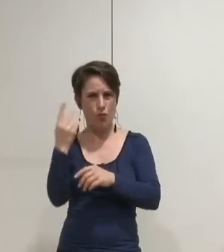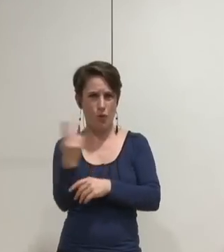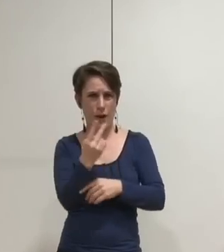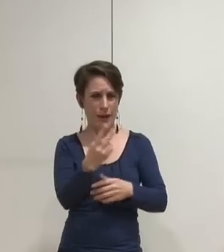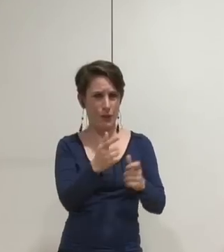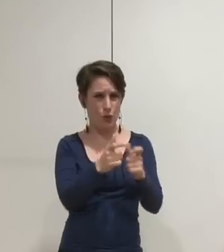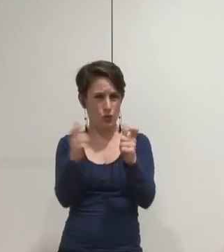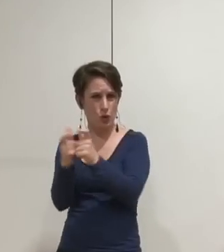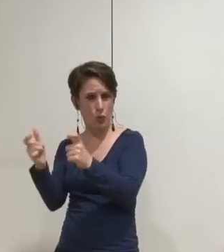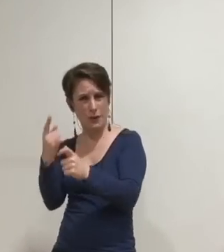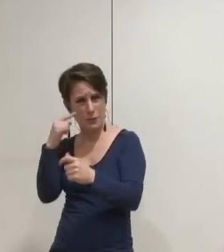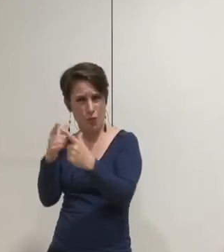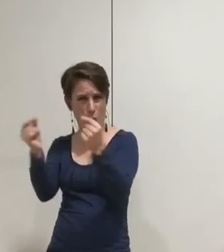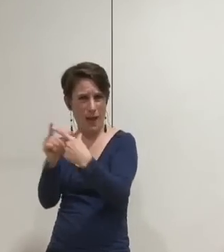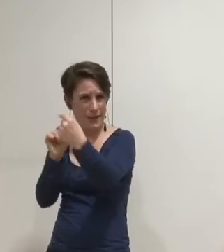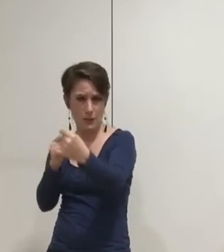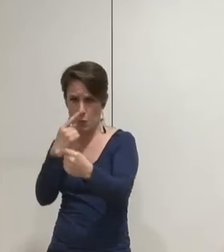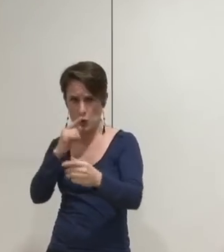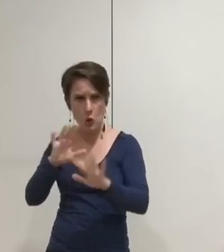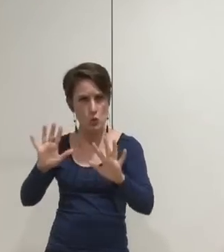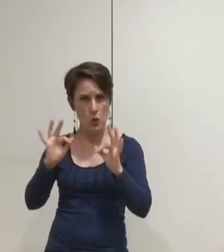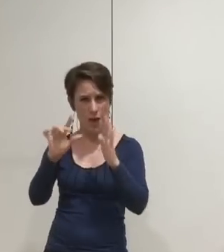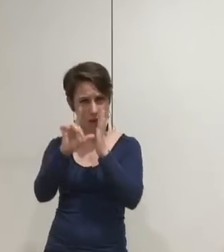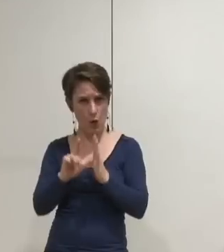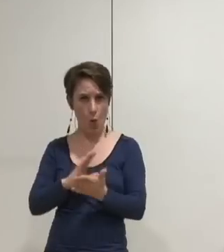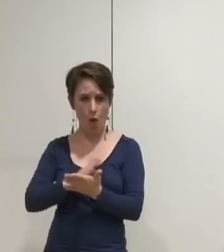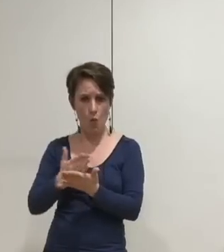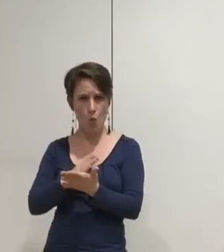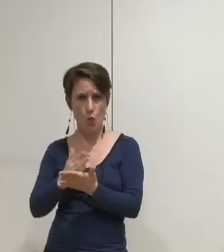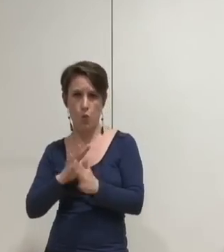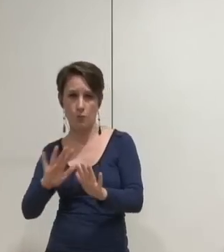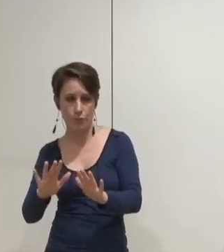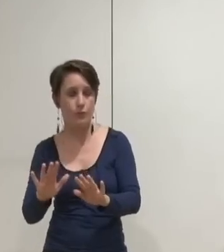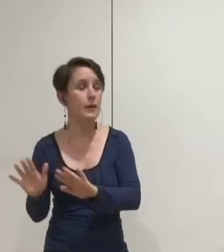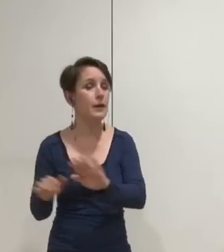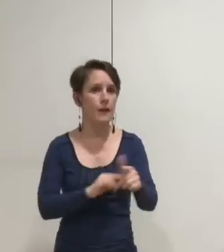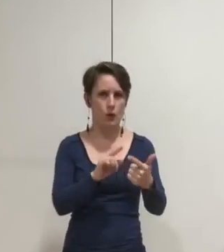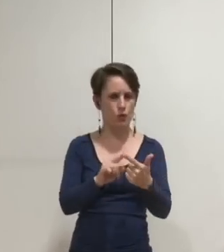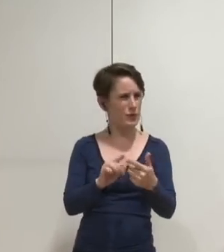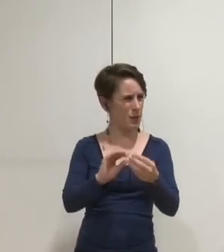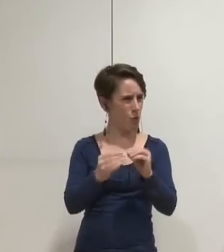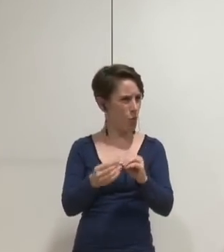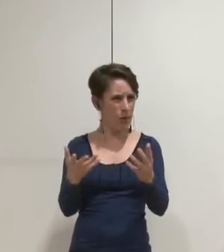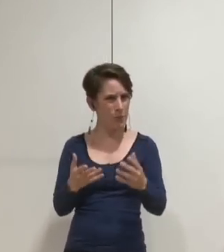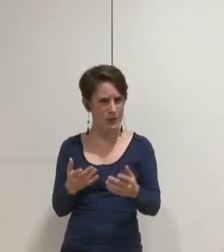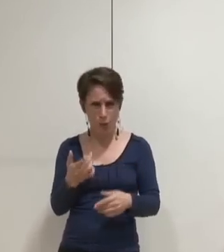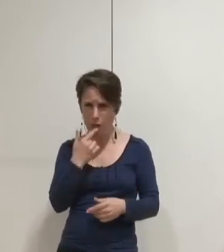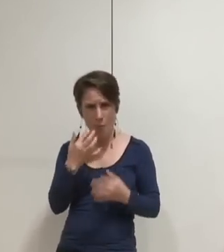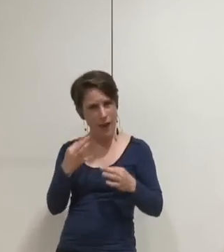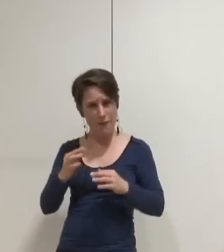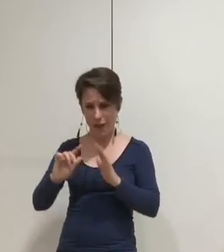la deuxème deuxème point c'est que nous sommes très interrogatifs sur l'effet rétroactif puisqu'il s'agit d'un événement du